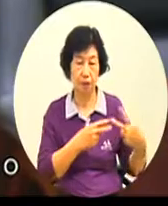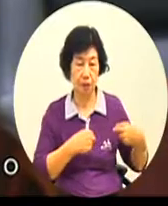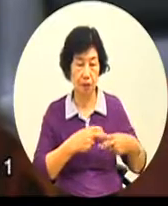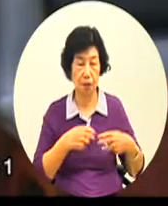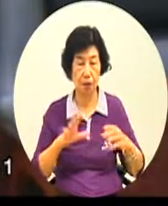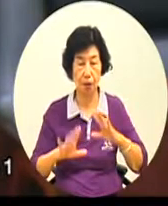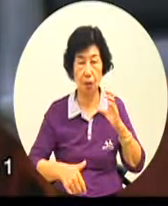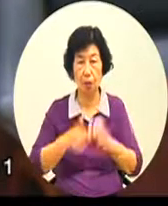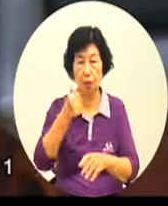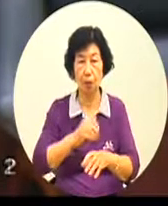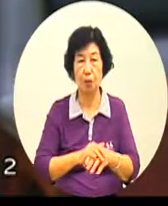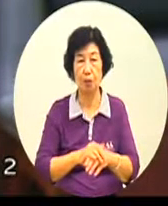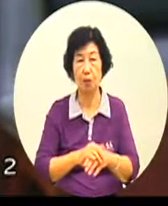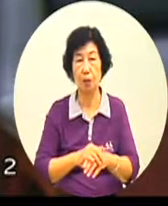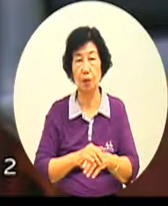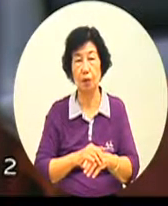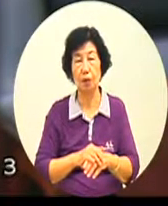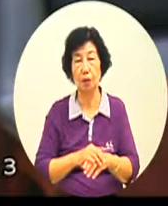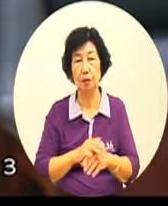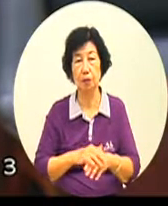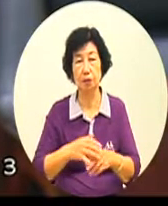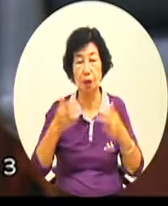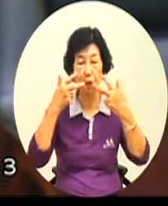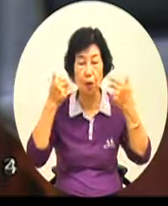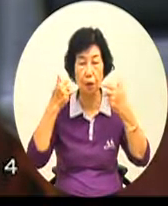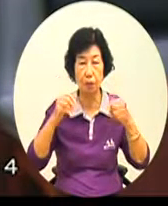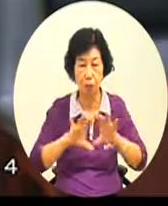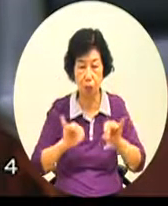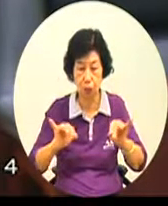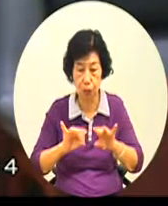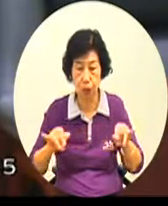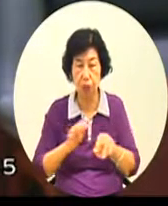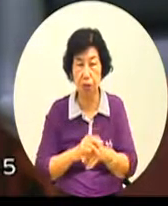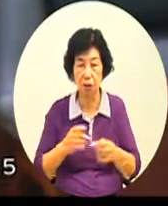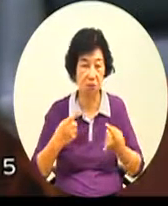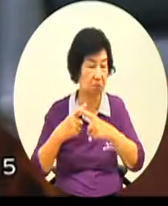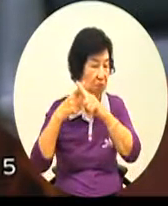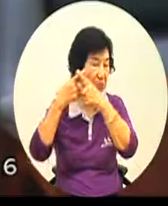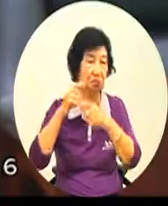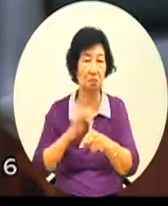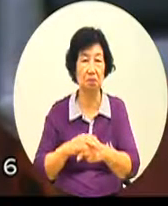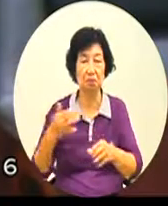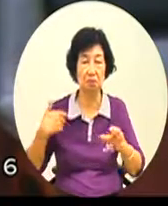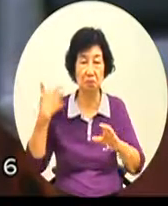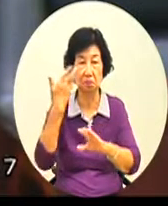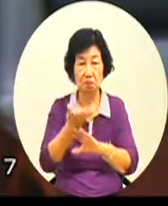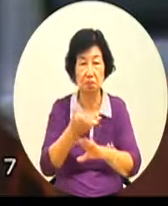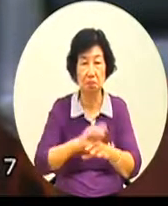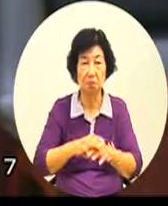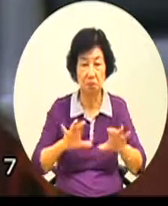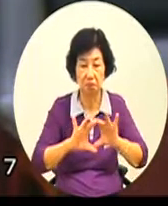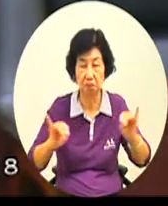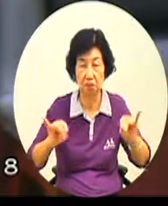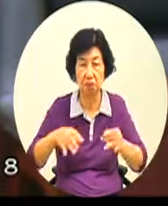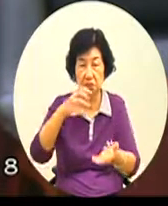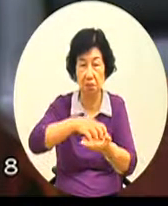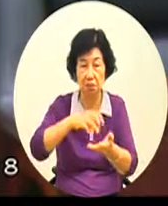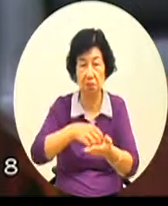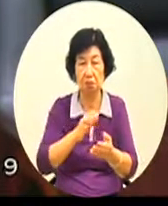其实在原住民的土地，为了要实践这个土地正义啊，有发还这个所有权状148张，合计